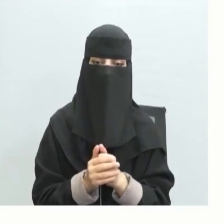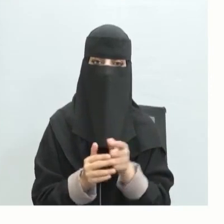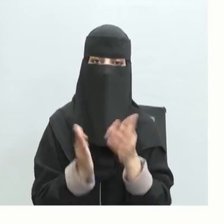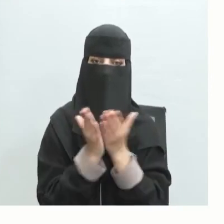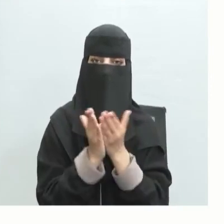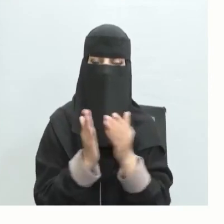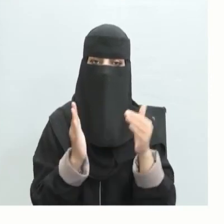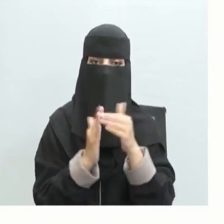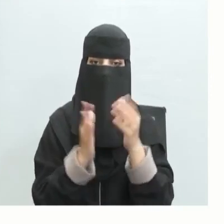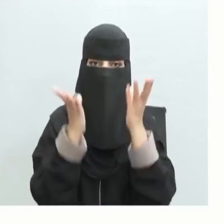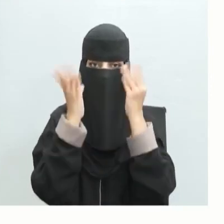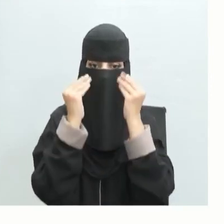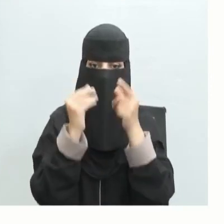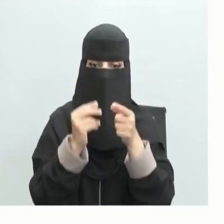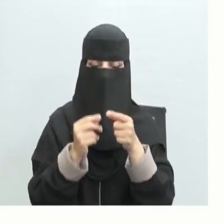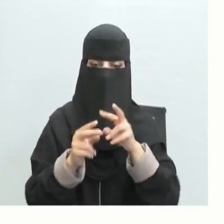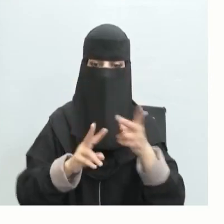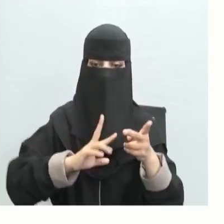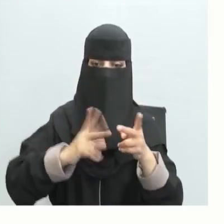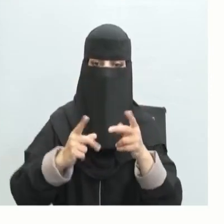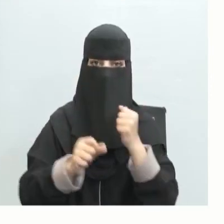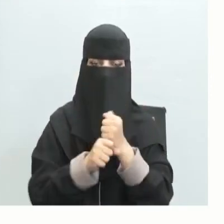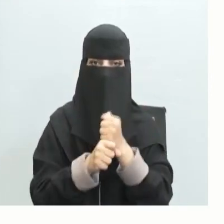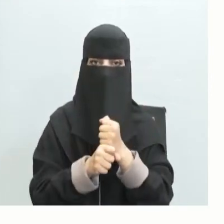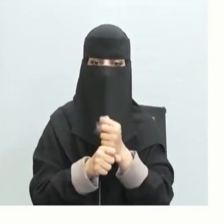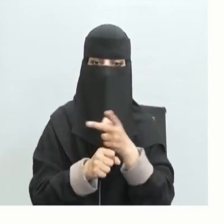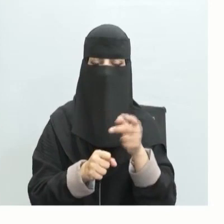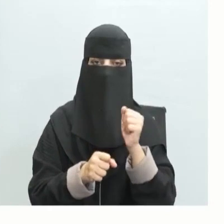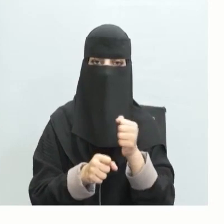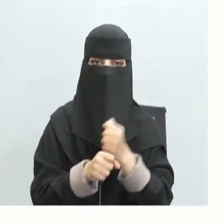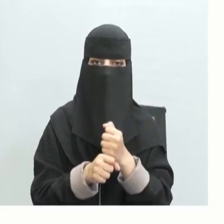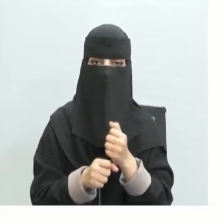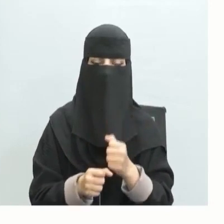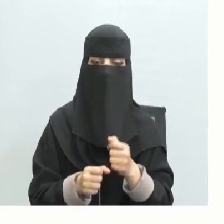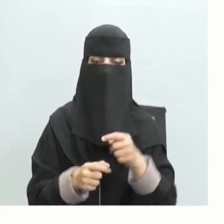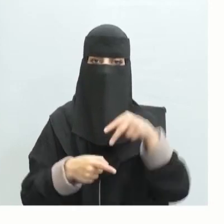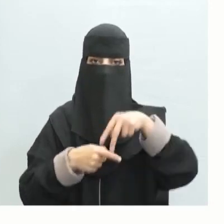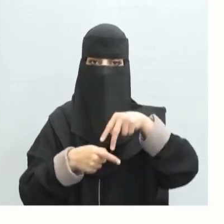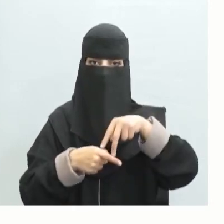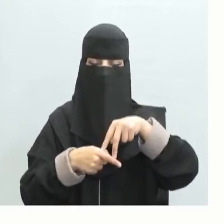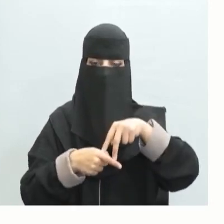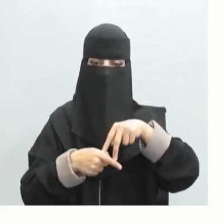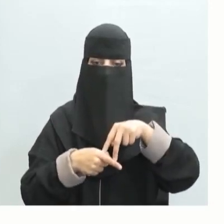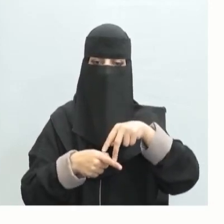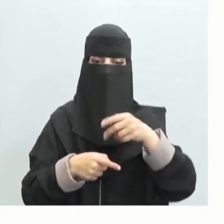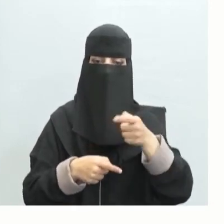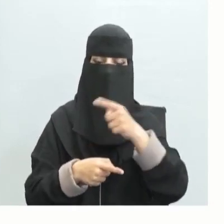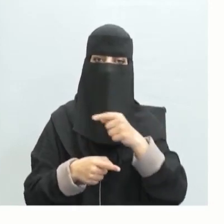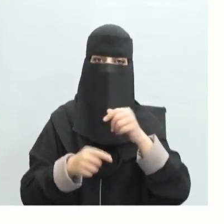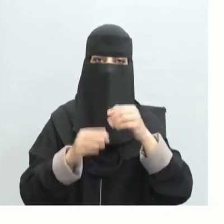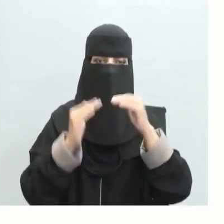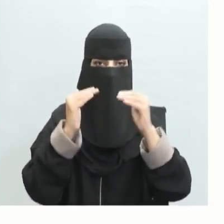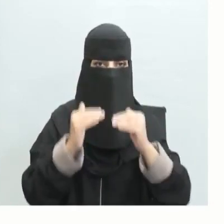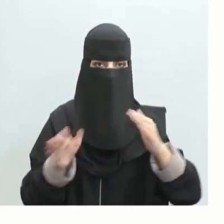هذا الدرس اللي تعرفنا فيه على نوعين خاصين من انواع المثلثات تعرفنا على المثلث متطابق